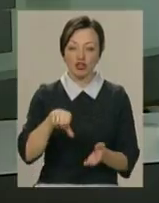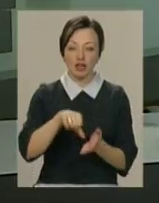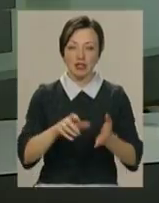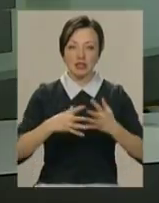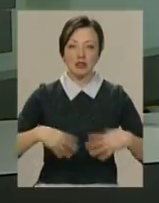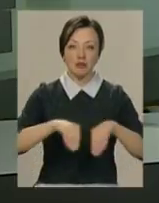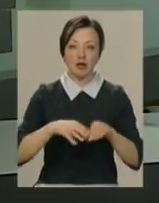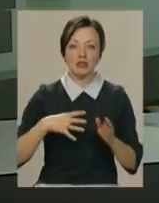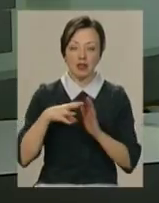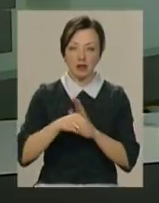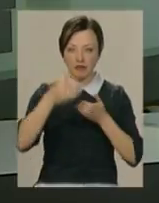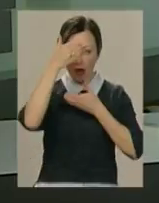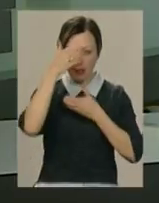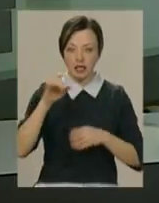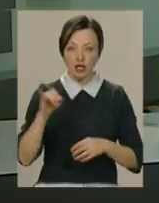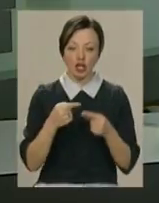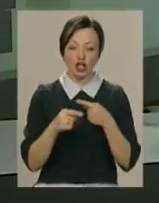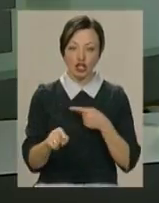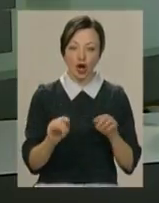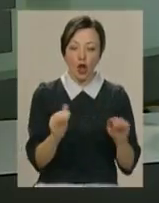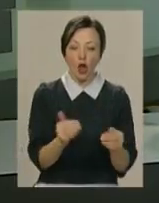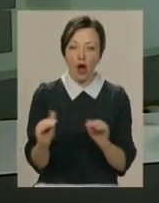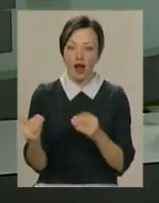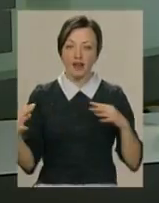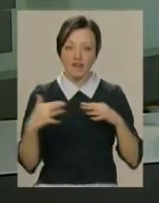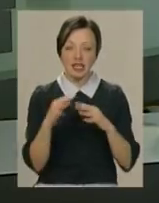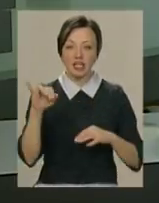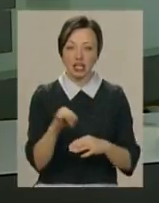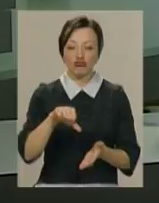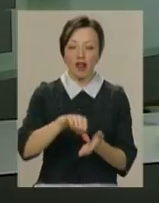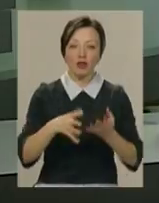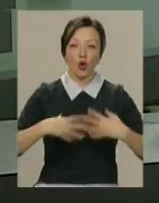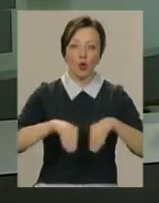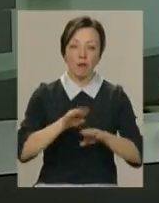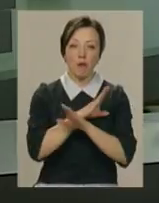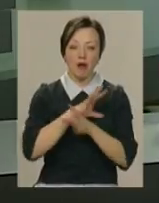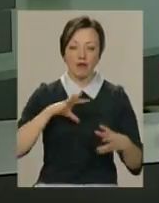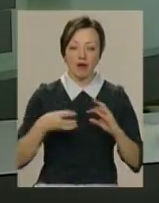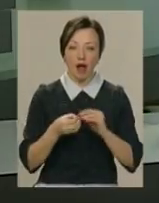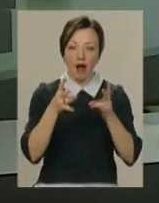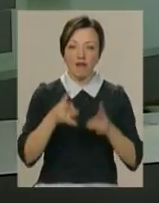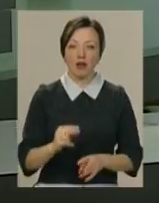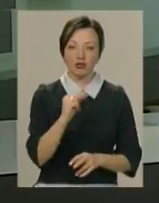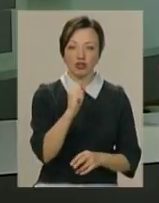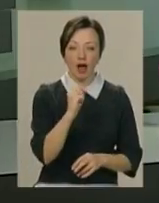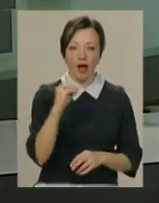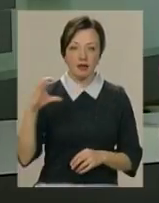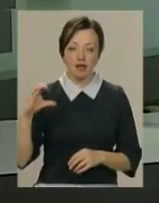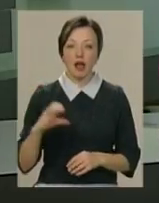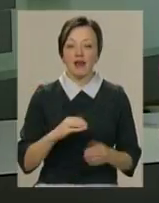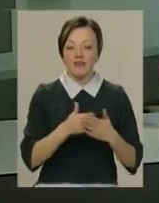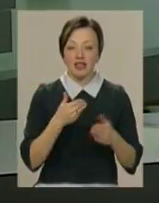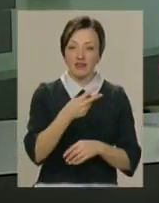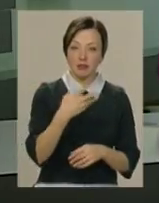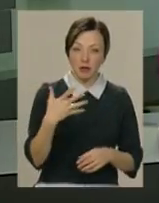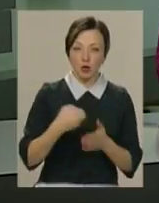сімей загиблих в Афганістані та інших локальних війнах і члени родин померлих внаслідок аварії на ЧАЕС. Від 25